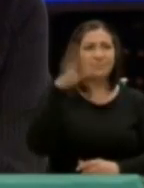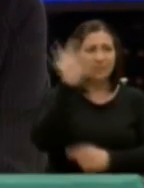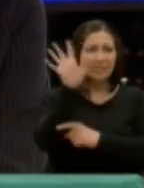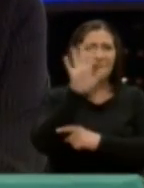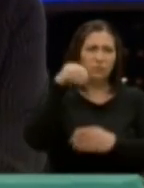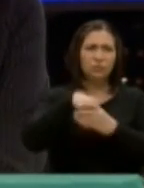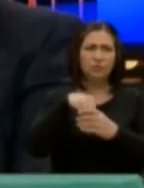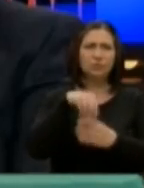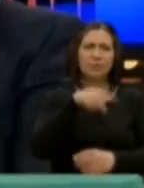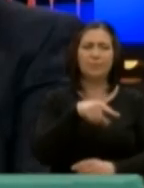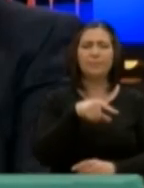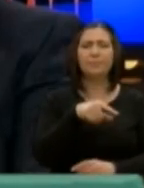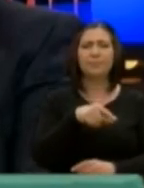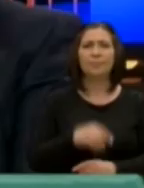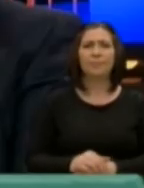televizyonda